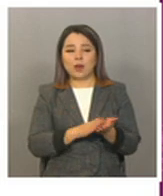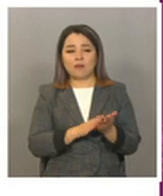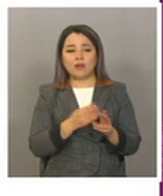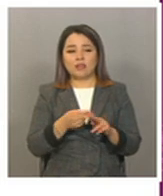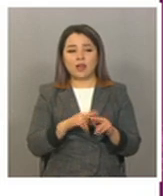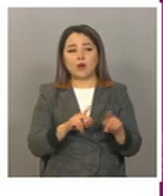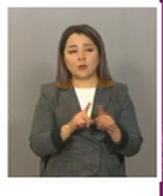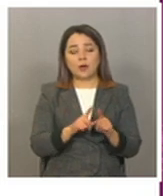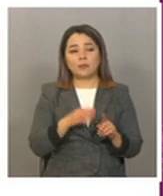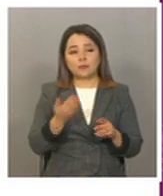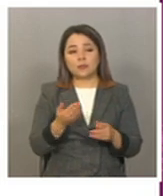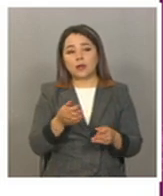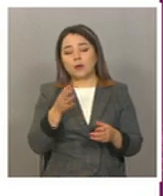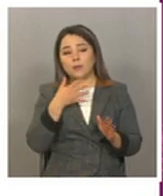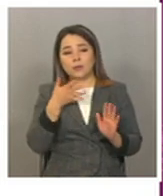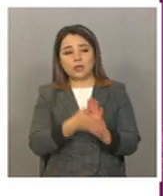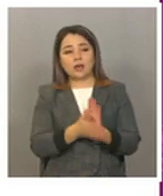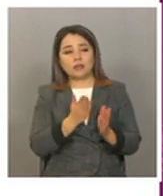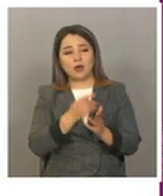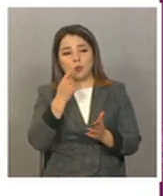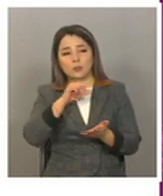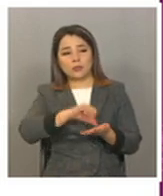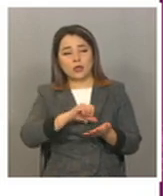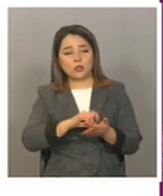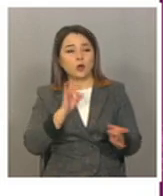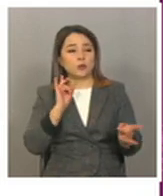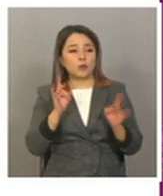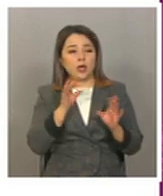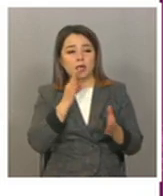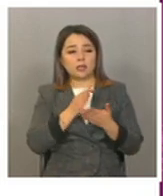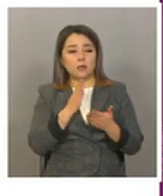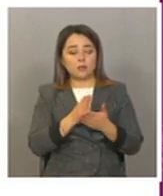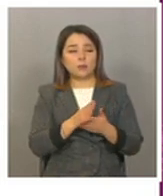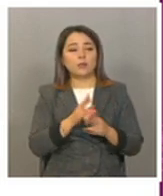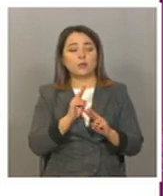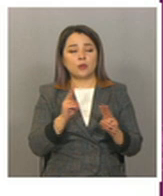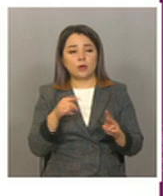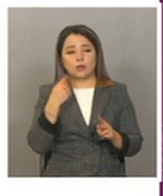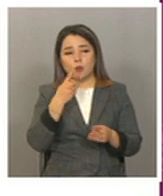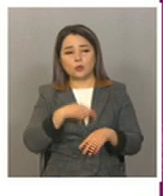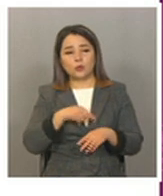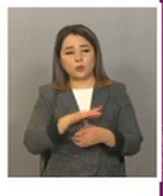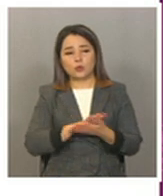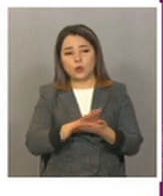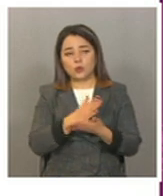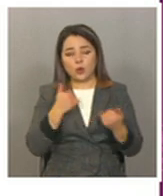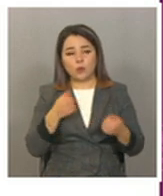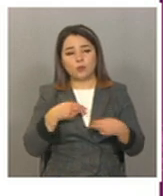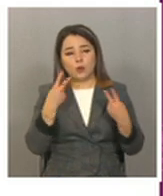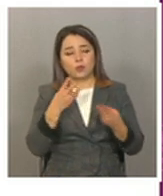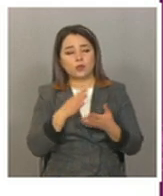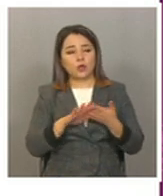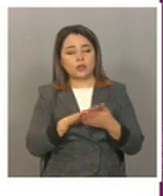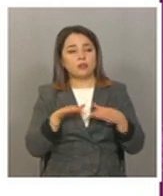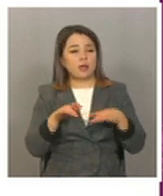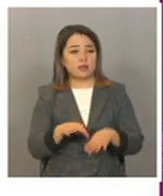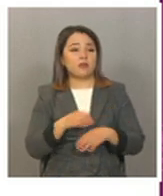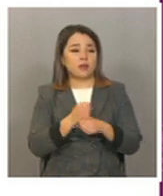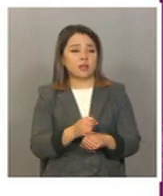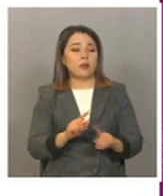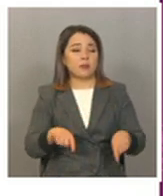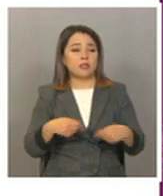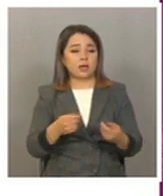междометиям примыкают звукоподражательные слова, которые не выражают ни чувств, ни побуждений к действию, а передают